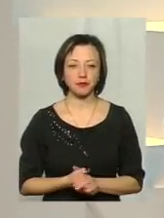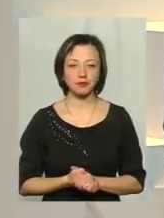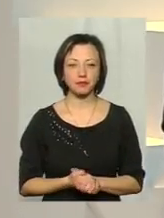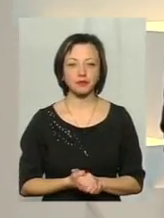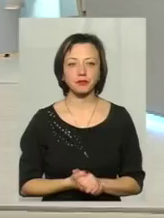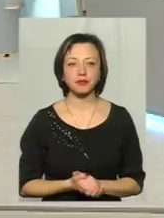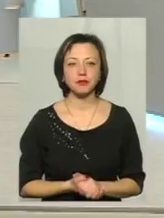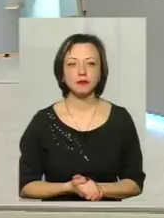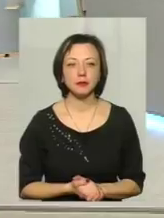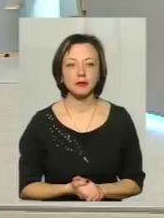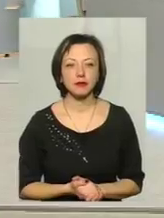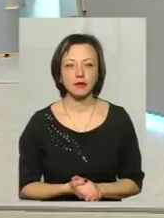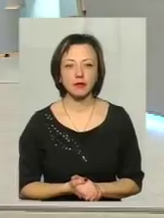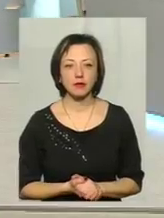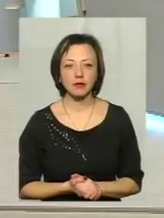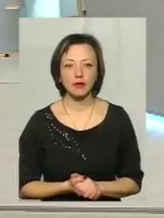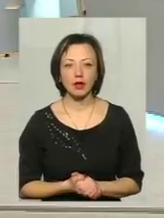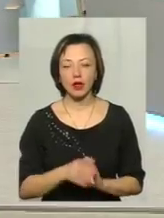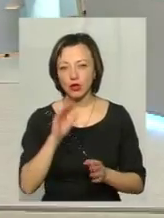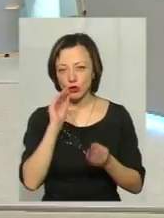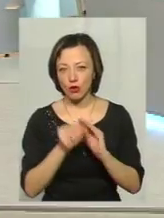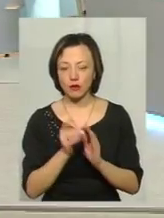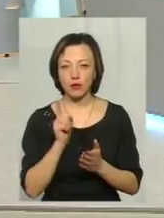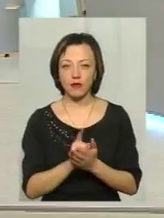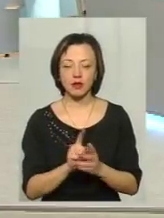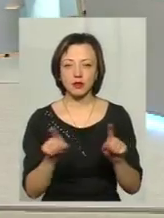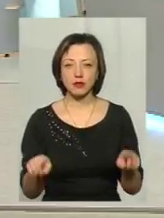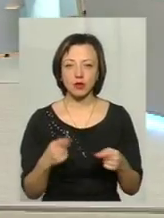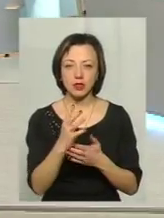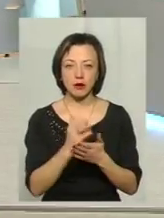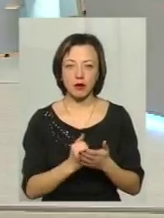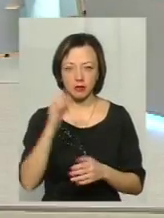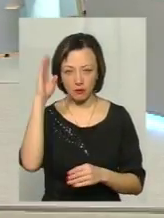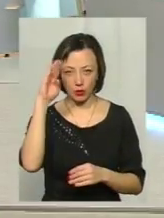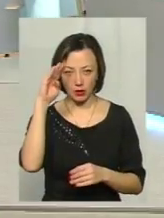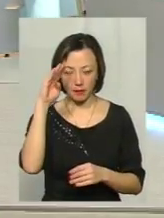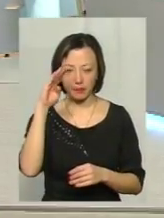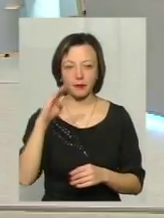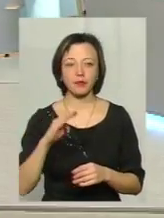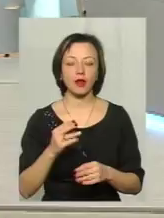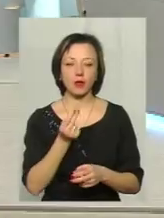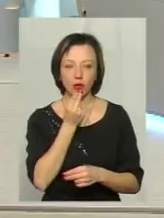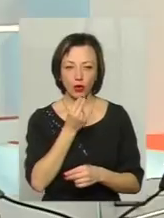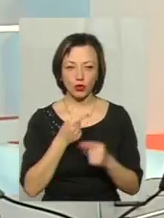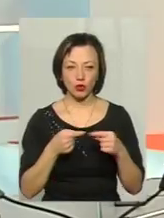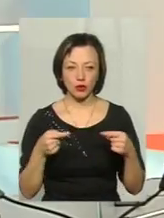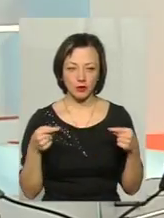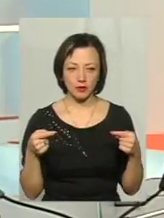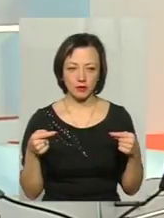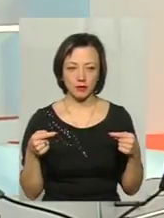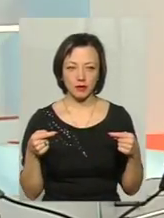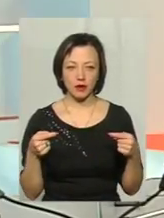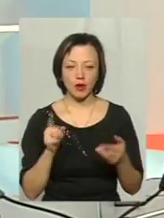повинні, перше, це бути створений запас води, відповідний запас, продуктів